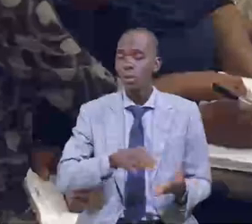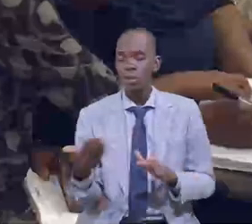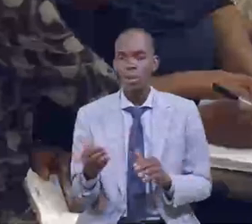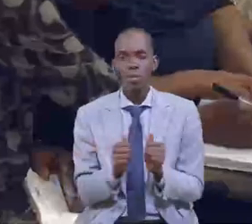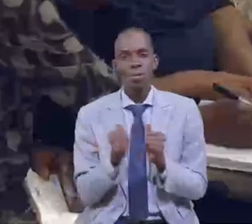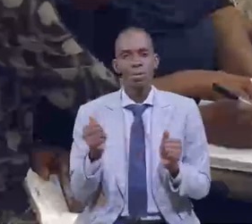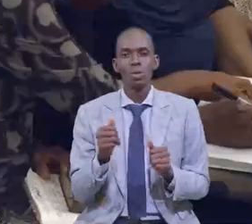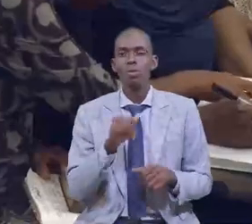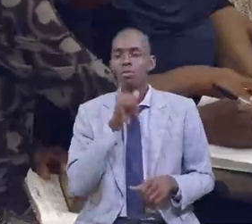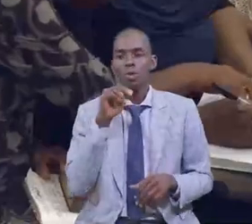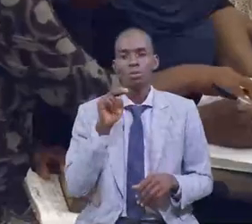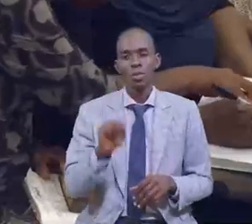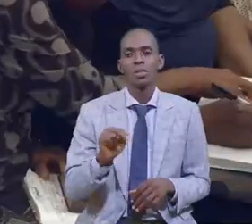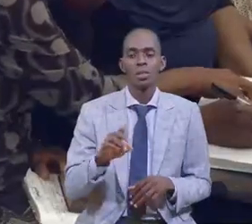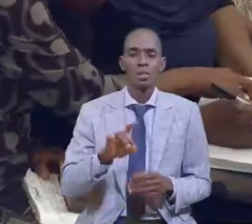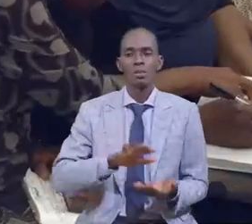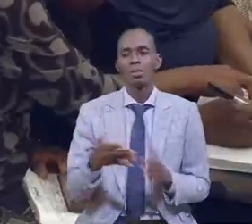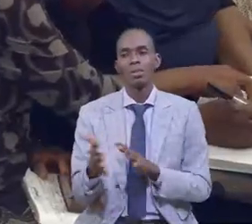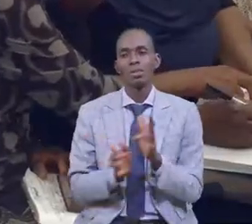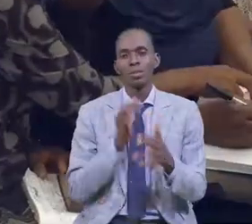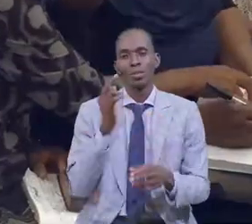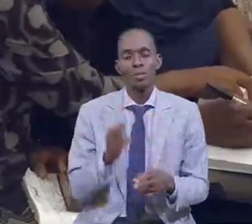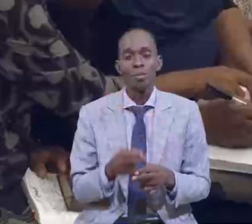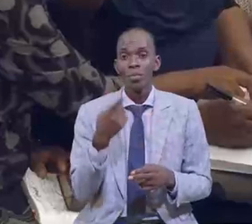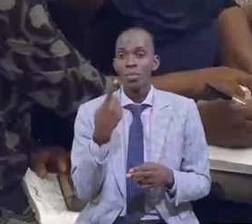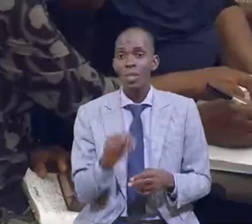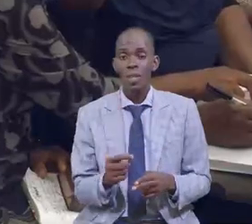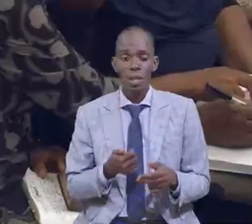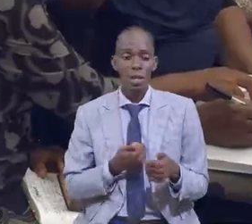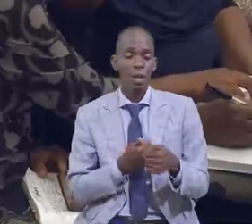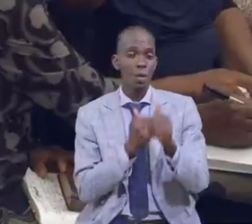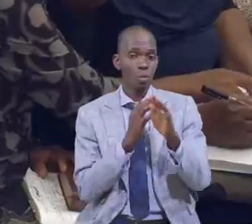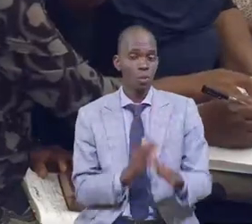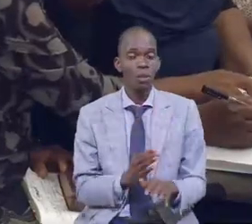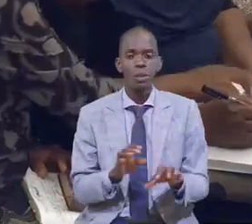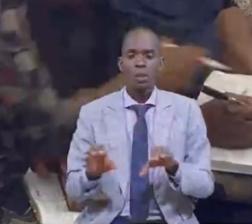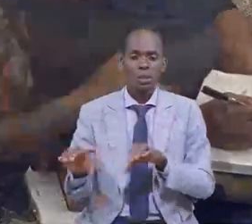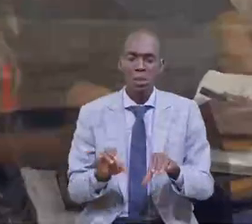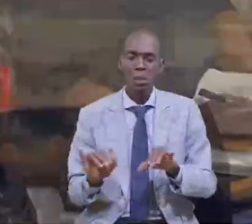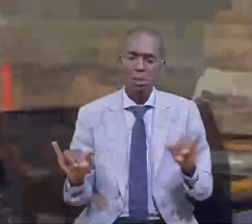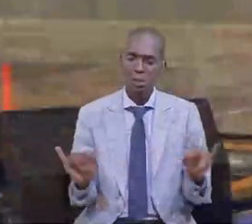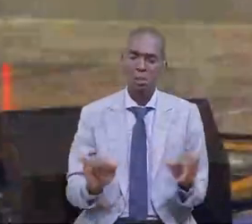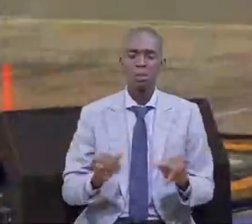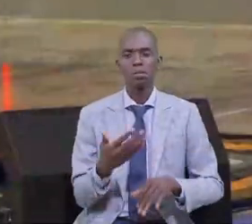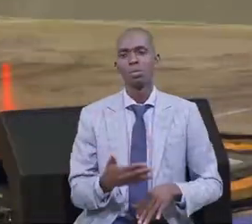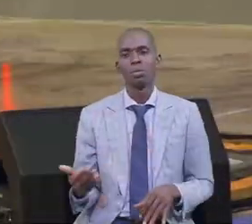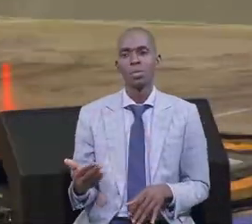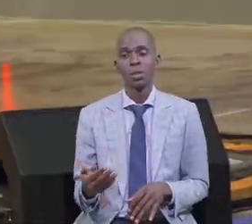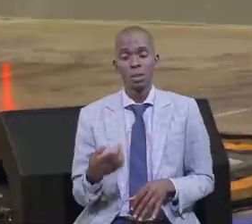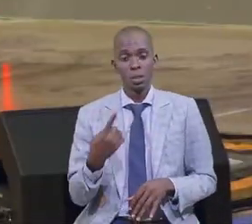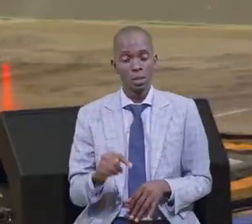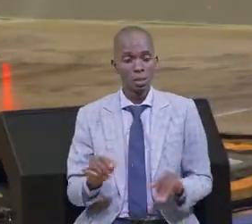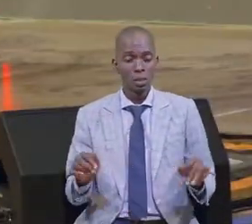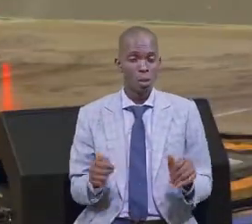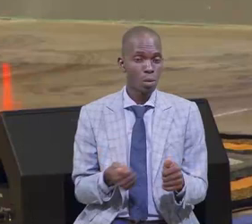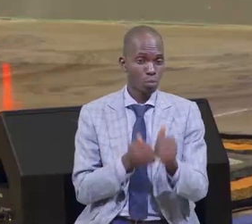pas mourir inutilement. Les apôtres dans l'église primitive ont fait la même chose. Ils